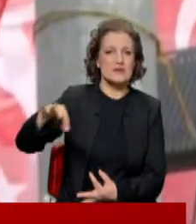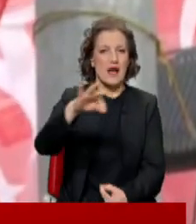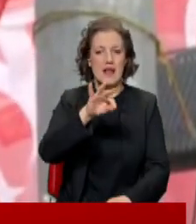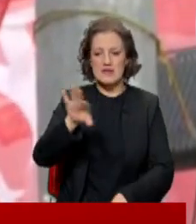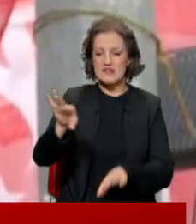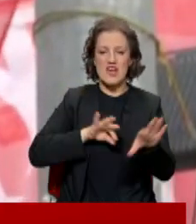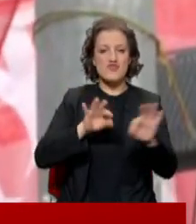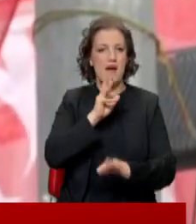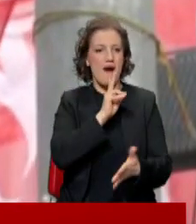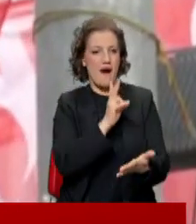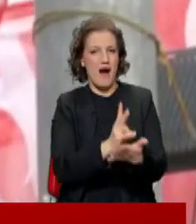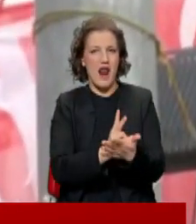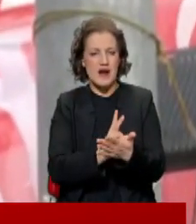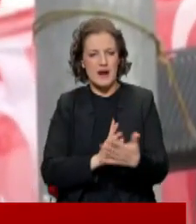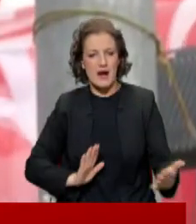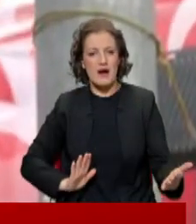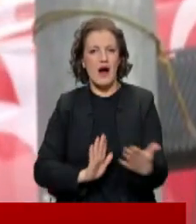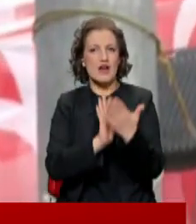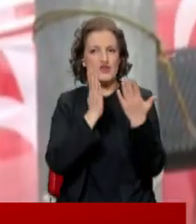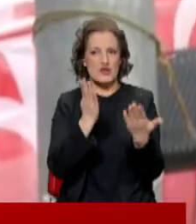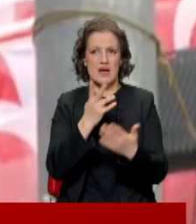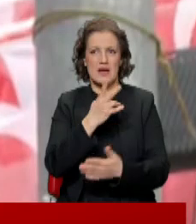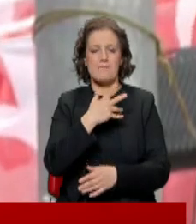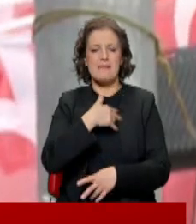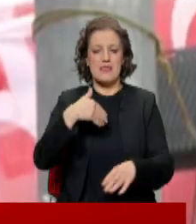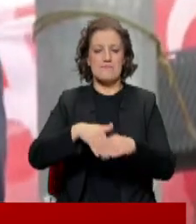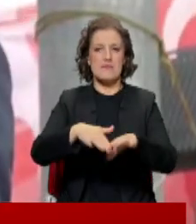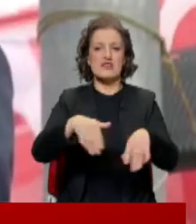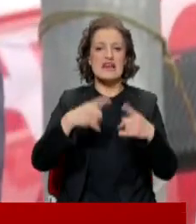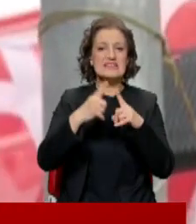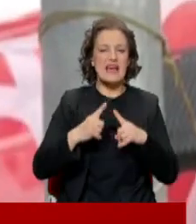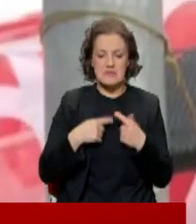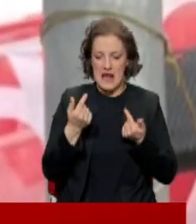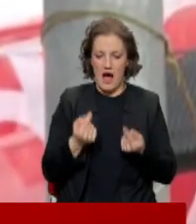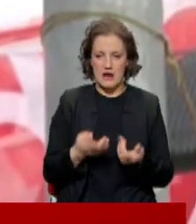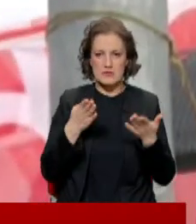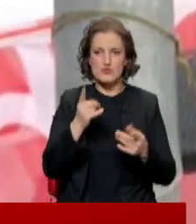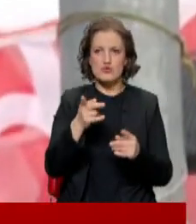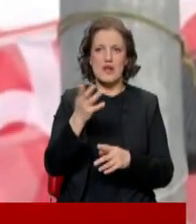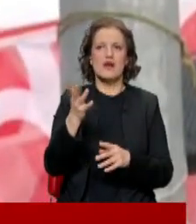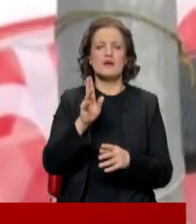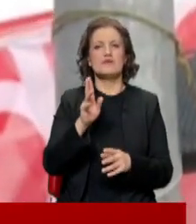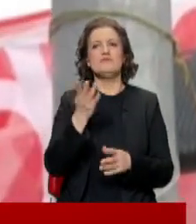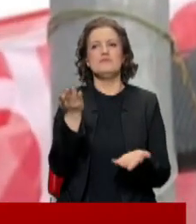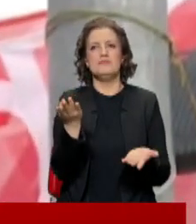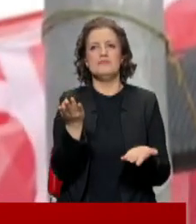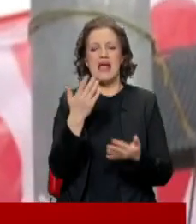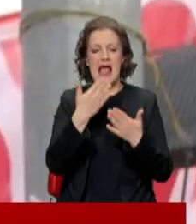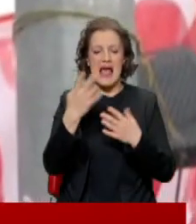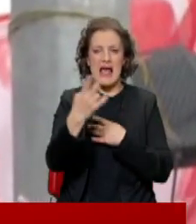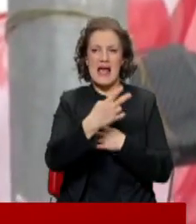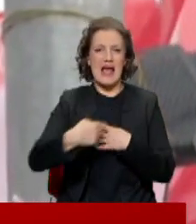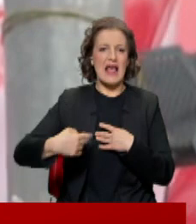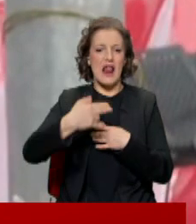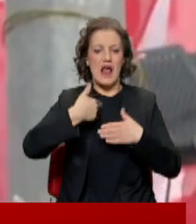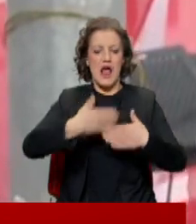seçme iradesine aykırı bir şekilde belediye meclisinde sayımız az diye bunlar topal ördek deyip de